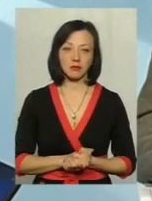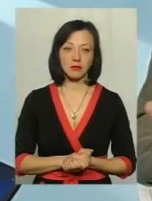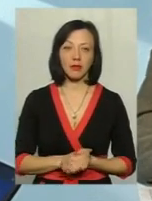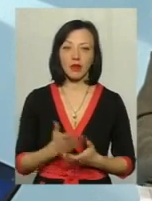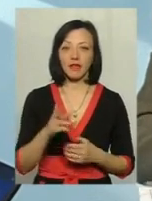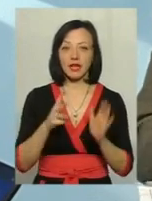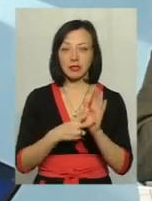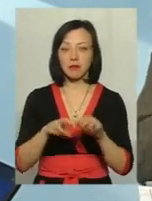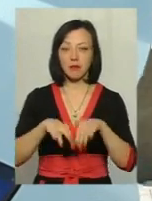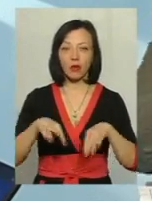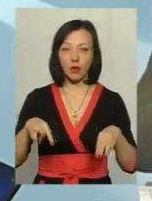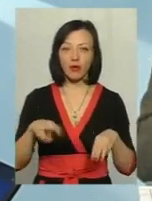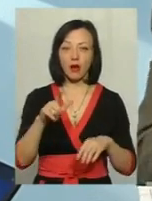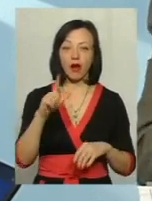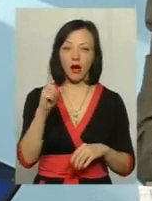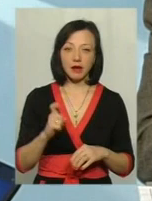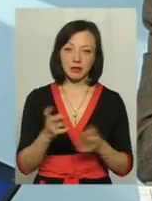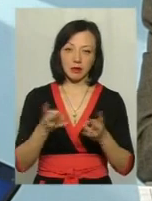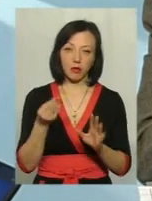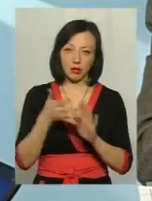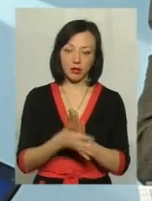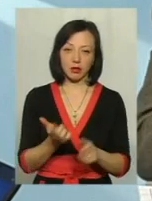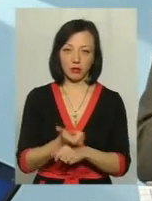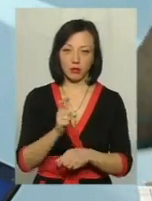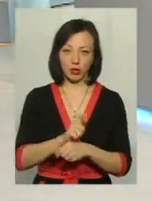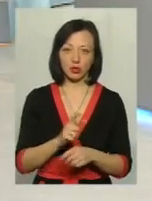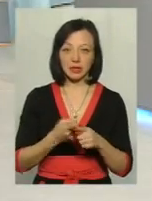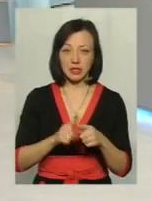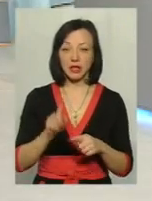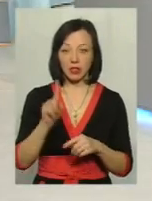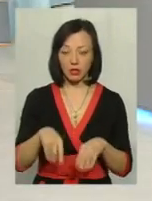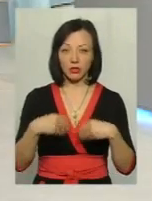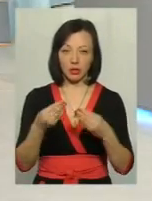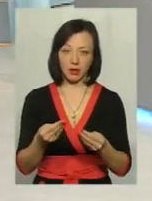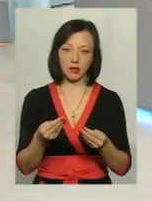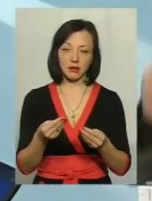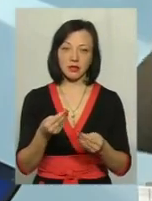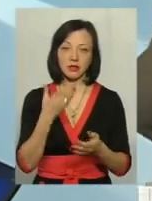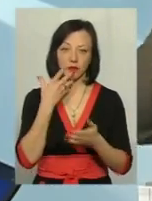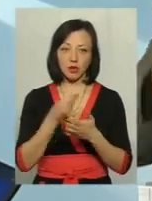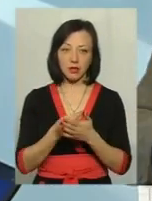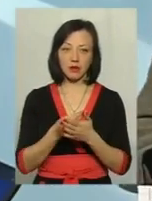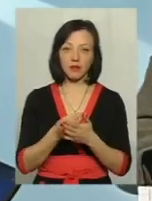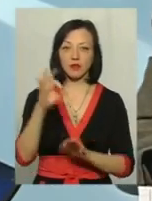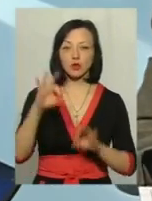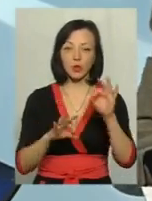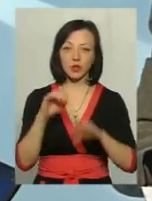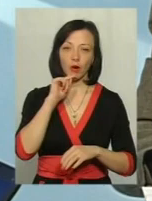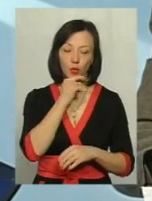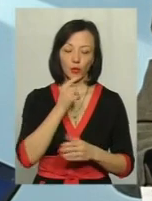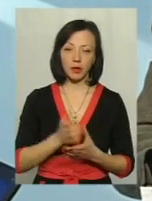на 7 мільйонів на газ нам треба було б потратити більше. Оце теж дає десь свої це якісь відсоточок